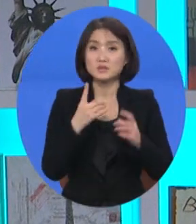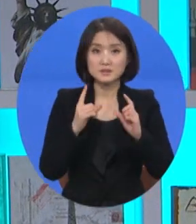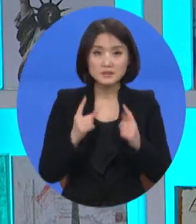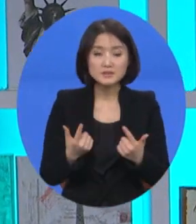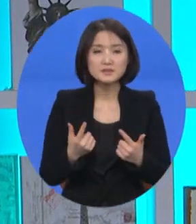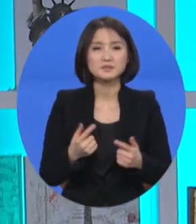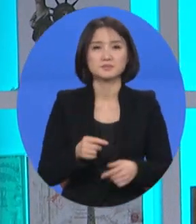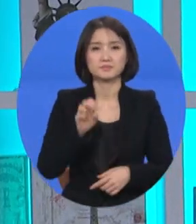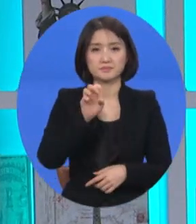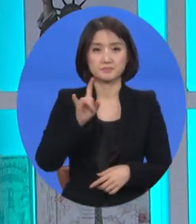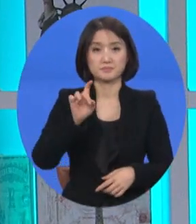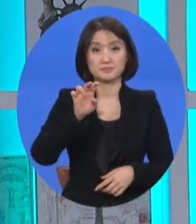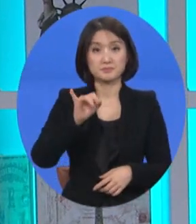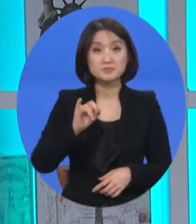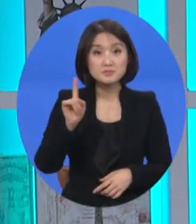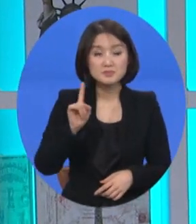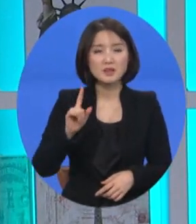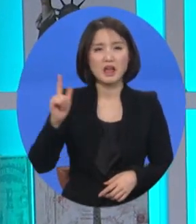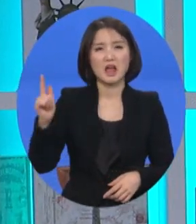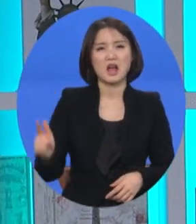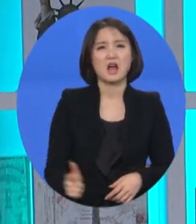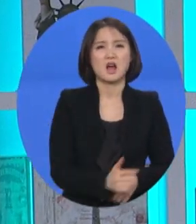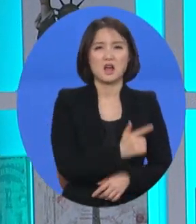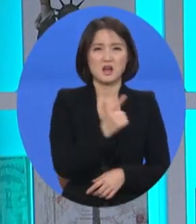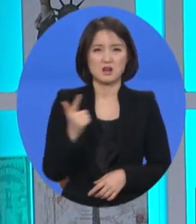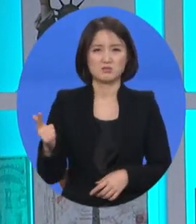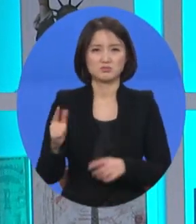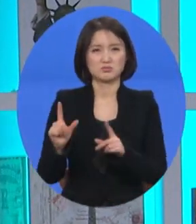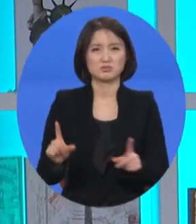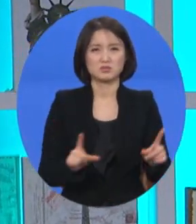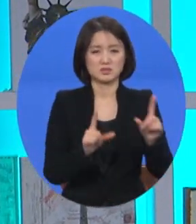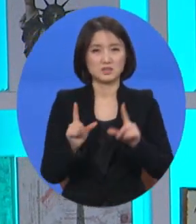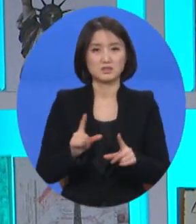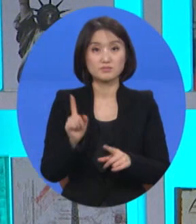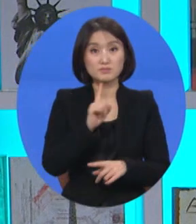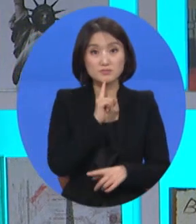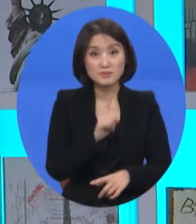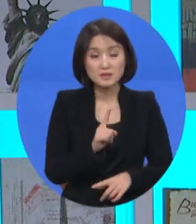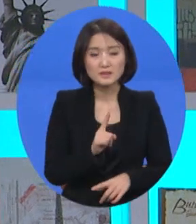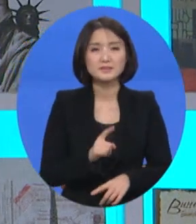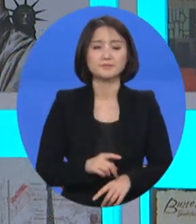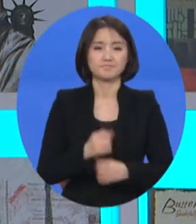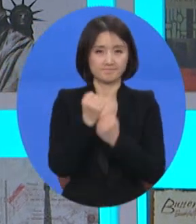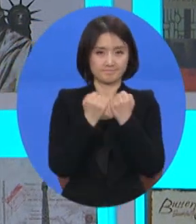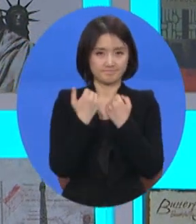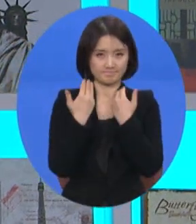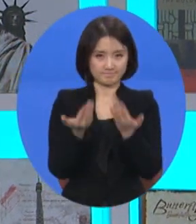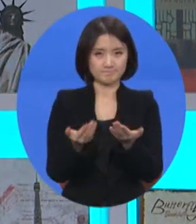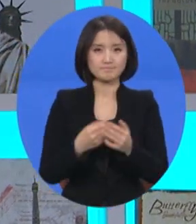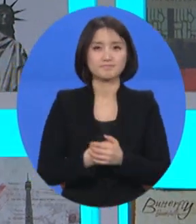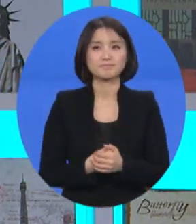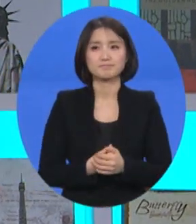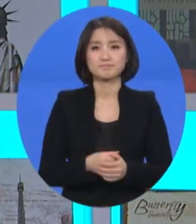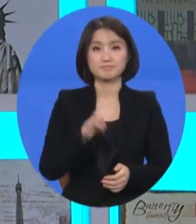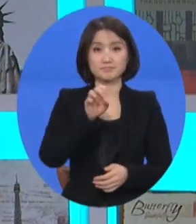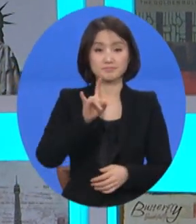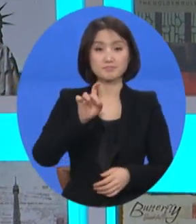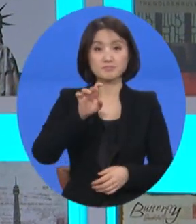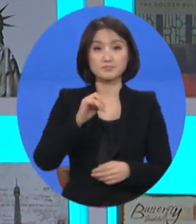사리가 우리 섬 기 들의 1 사리가 비슷합니다 매미가 말이죠 여름날 수명이